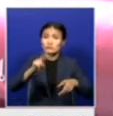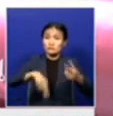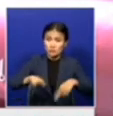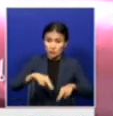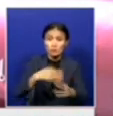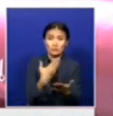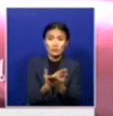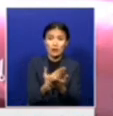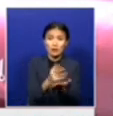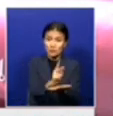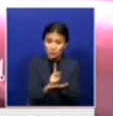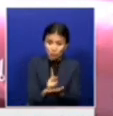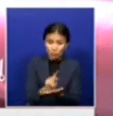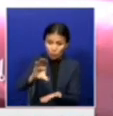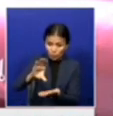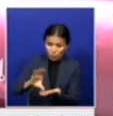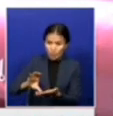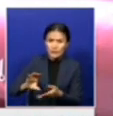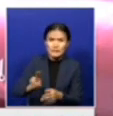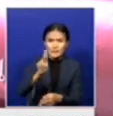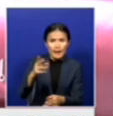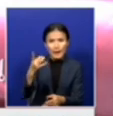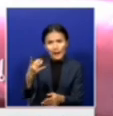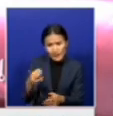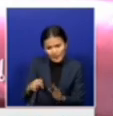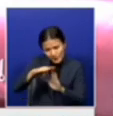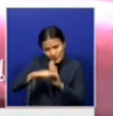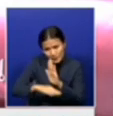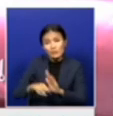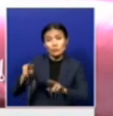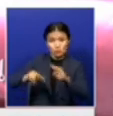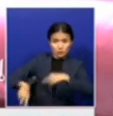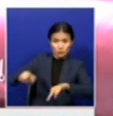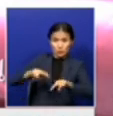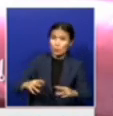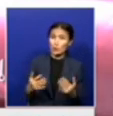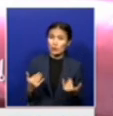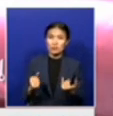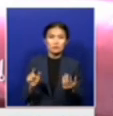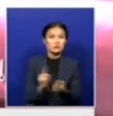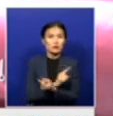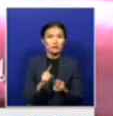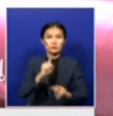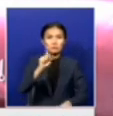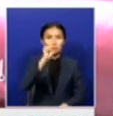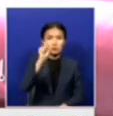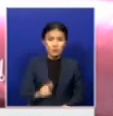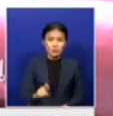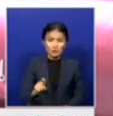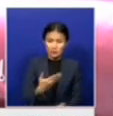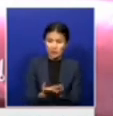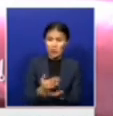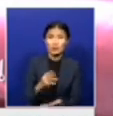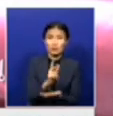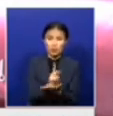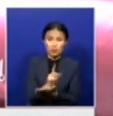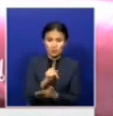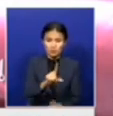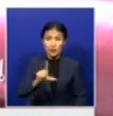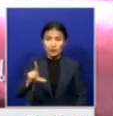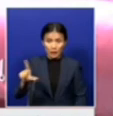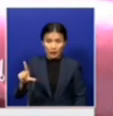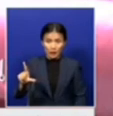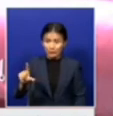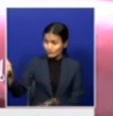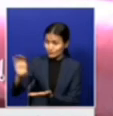ามเยอะแยะเลยครับที่สังคมสงสัยเงินกู้1ล้านล้านดังกล่าวนั้นท่านกู้ไปช่วยชาวบ้